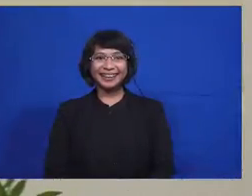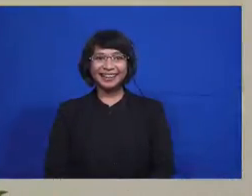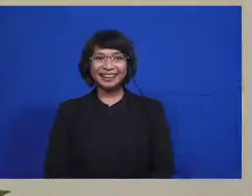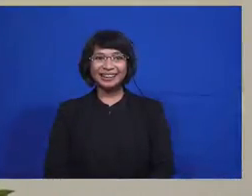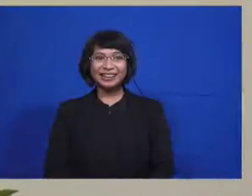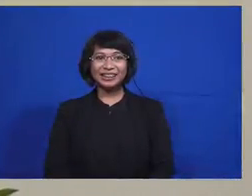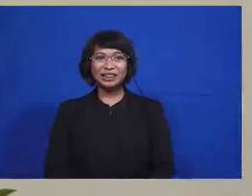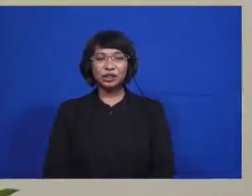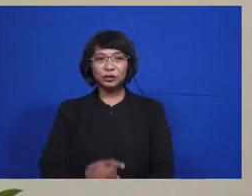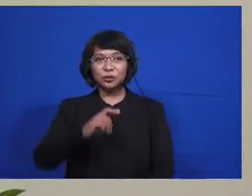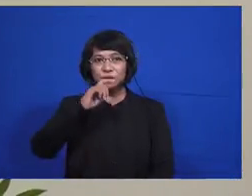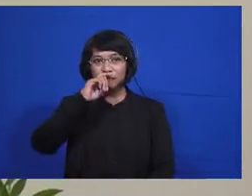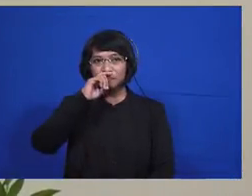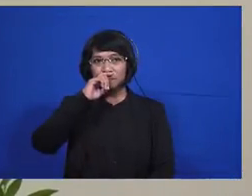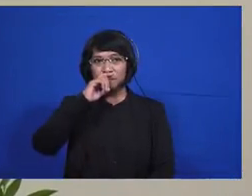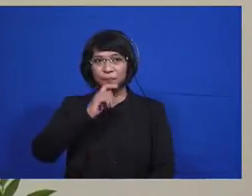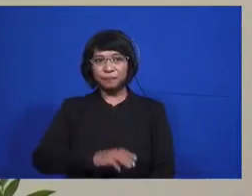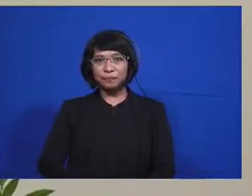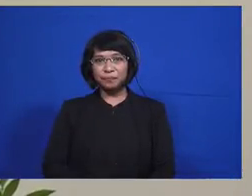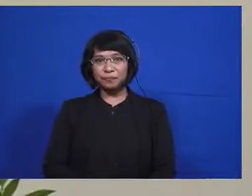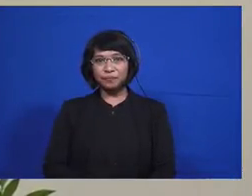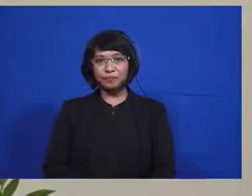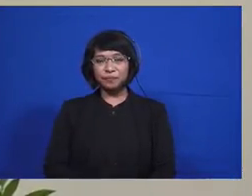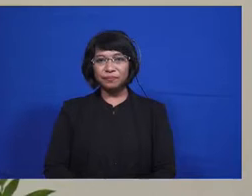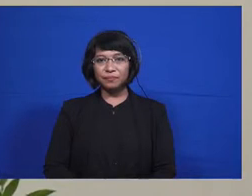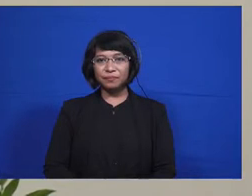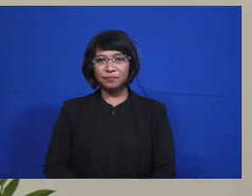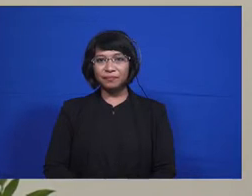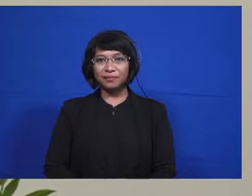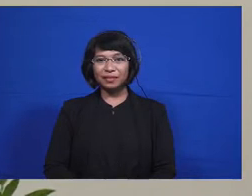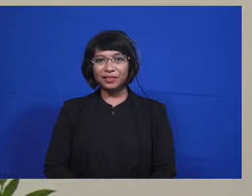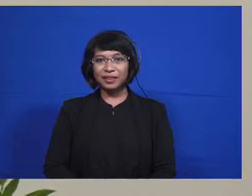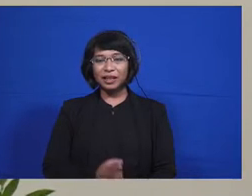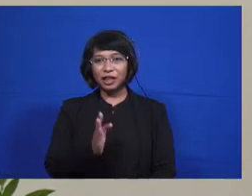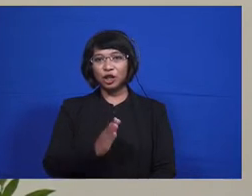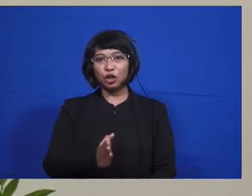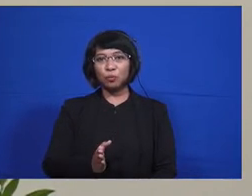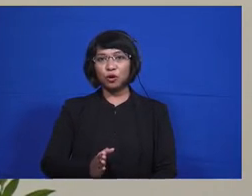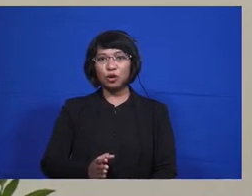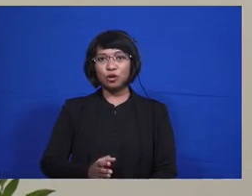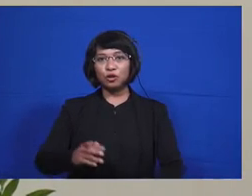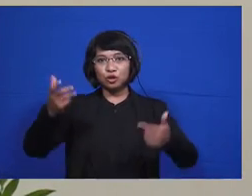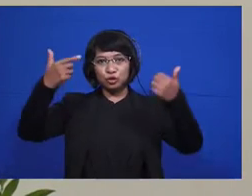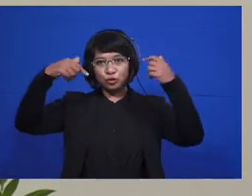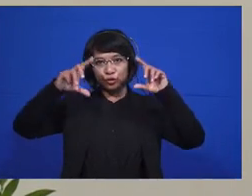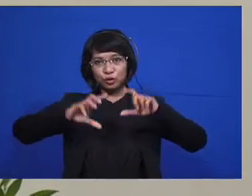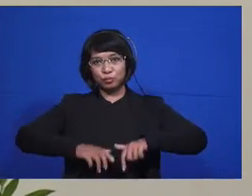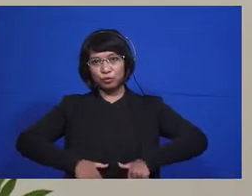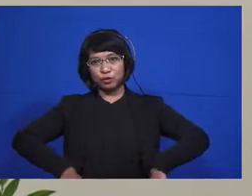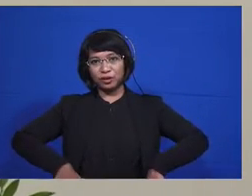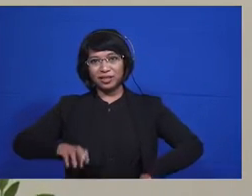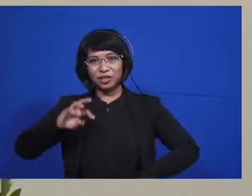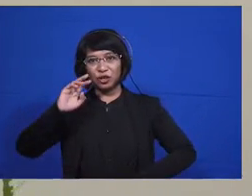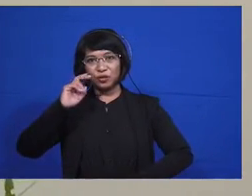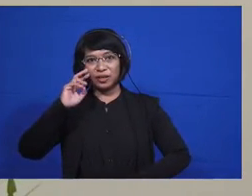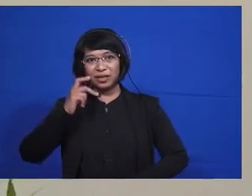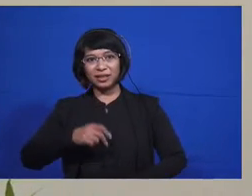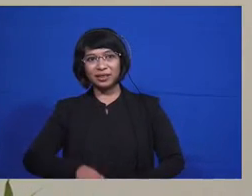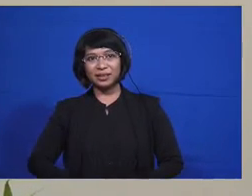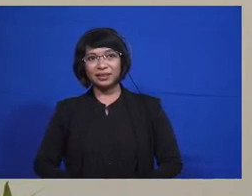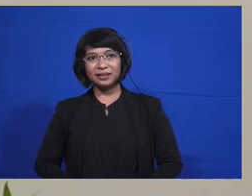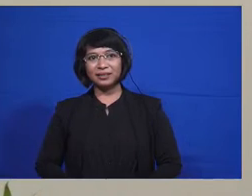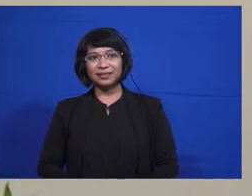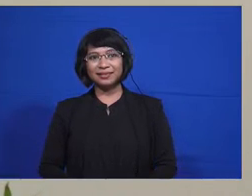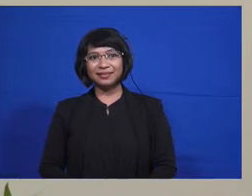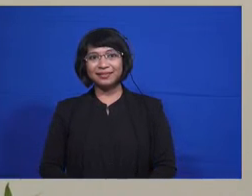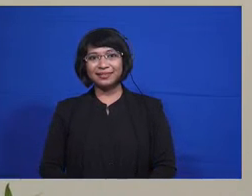Bapak Uskup, para Romo, Bruder Suster, saudara-saudari, saya digoda oleh Romo-Romo di